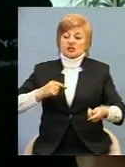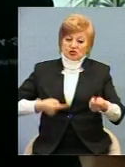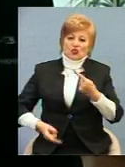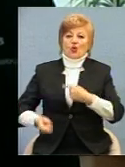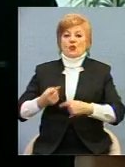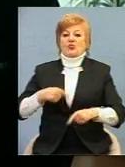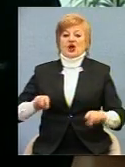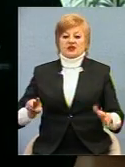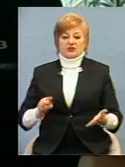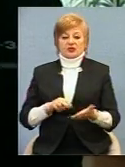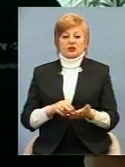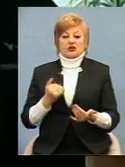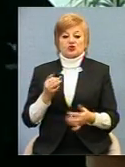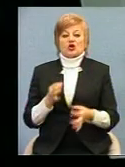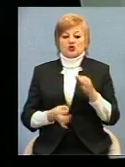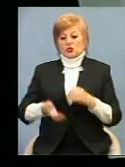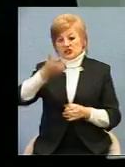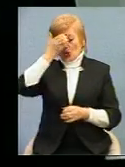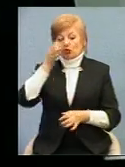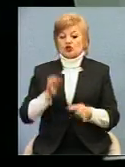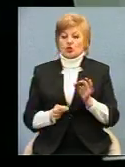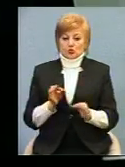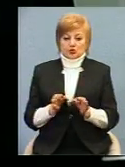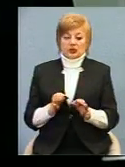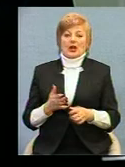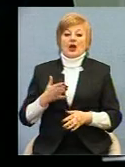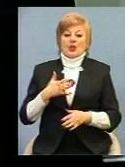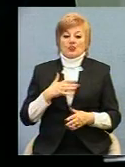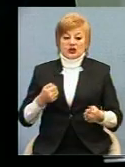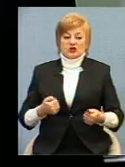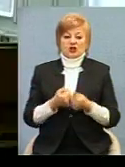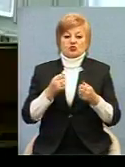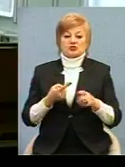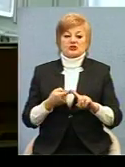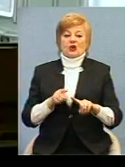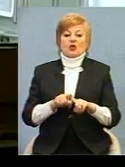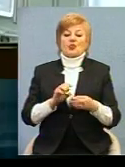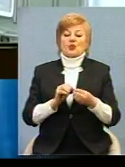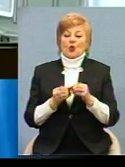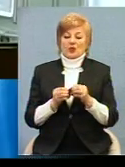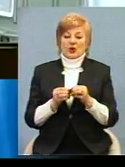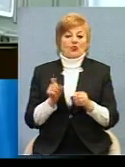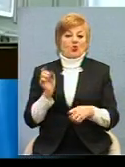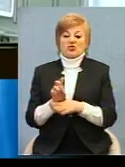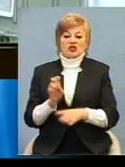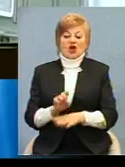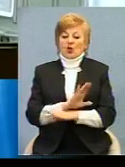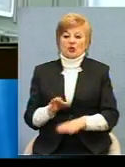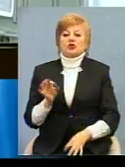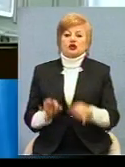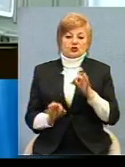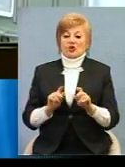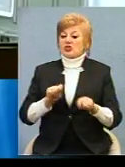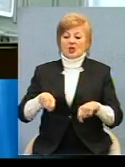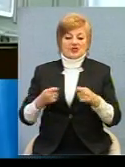І судять його зараз фактично заочно. Ми зіштовхнулися з тією проблемою. Свідки не з'являються до суду, не дають свої